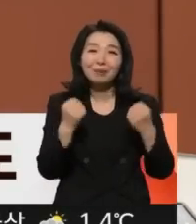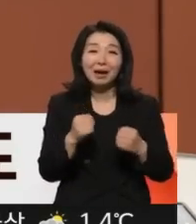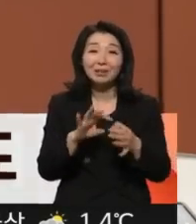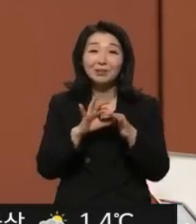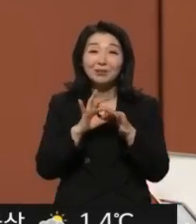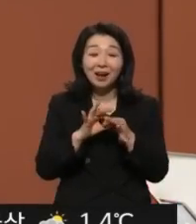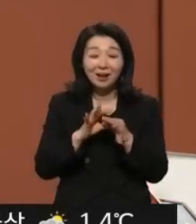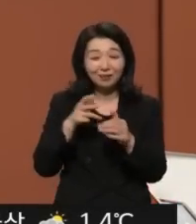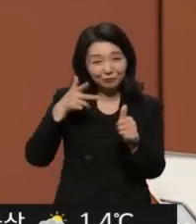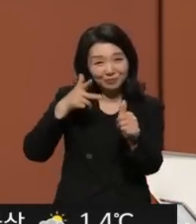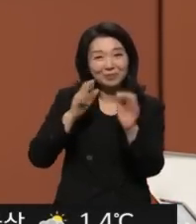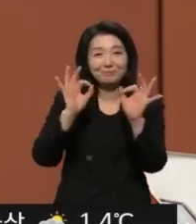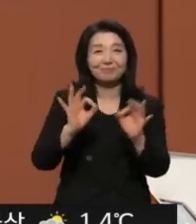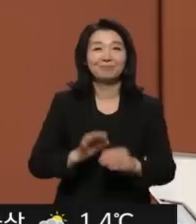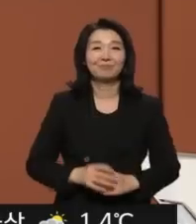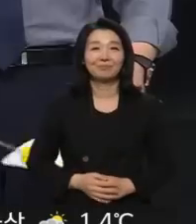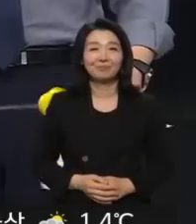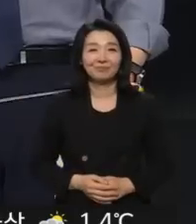내용을 주민에서 짚어봅니다.